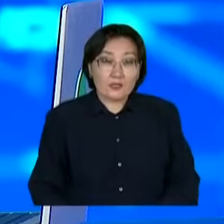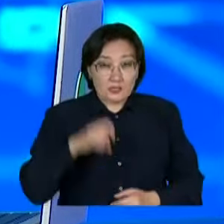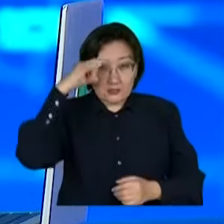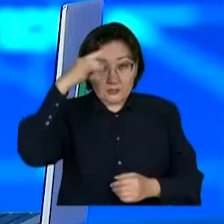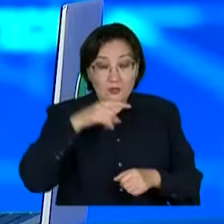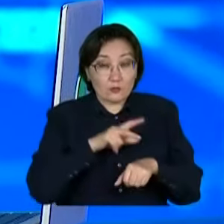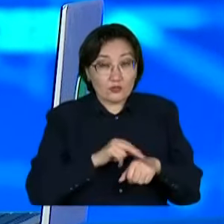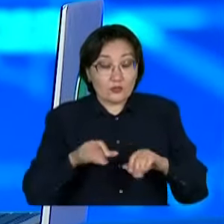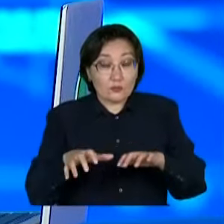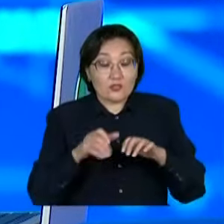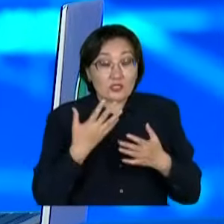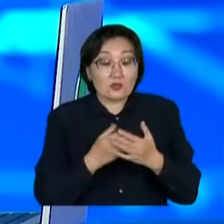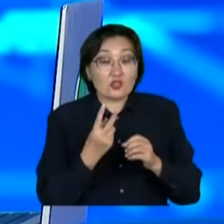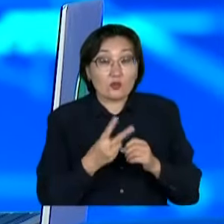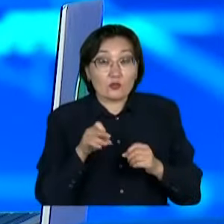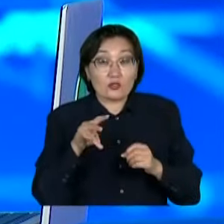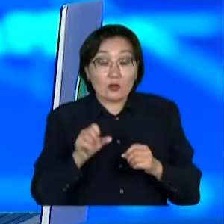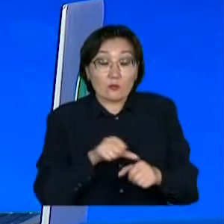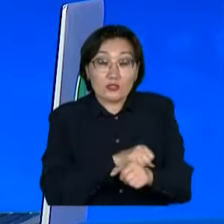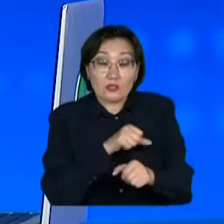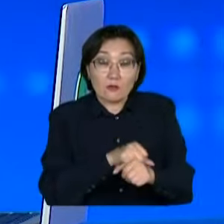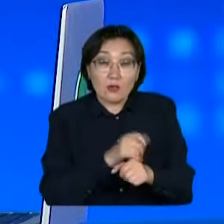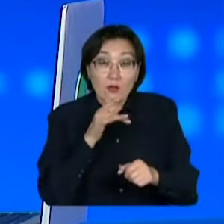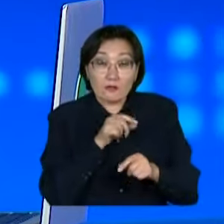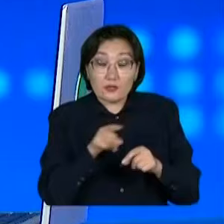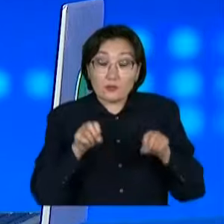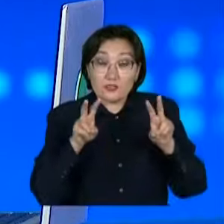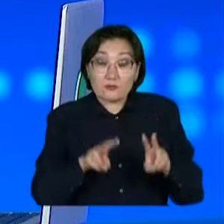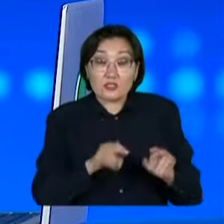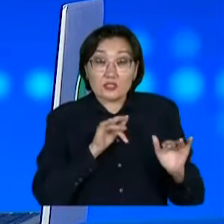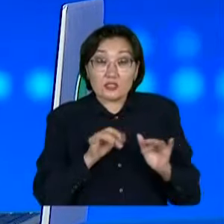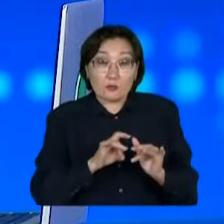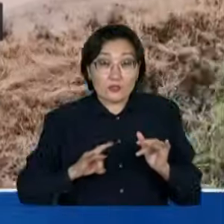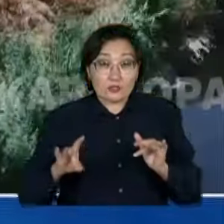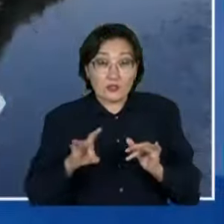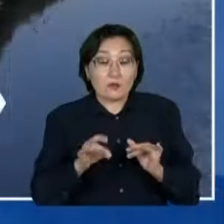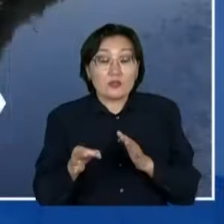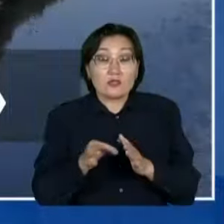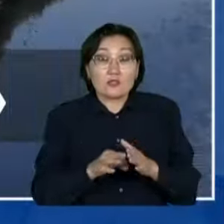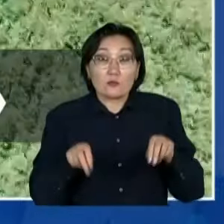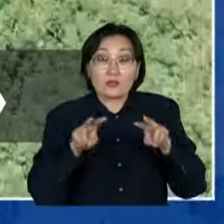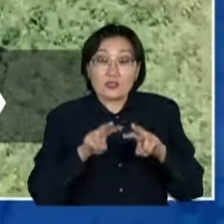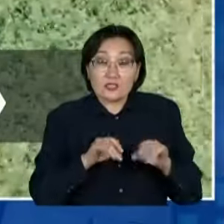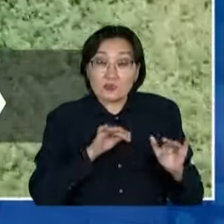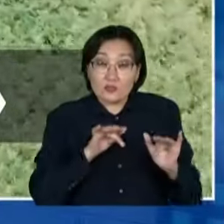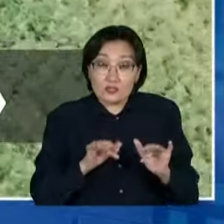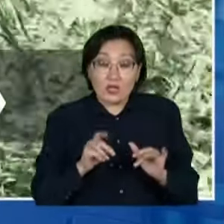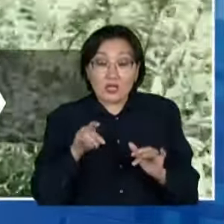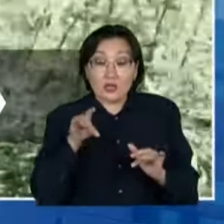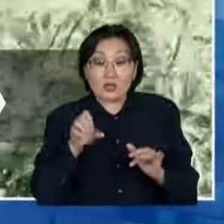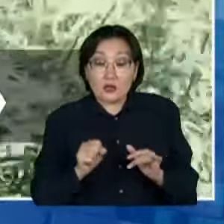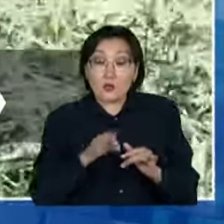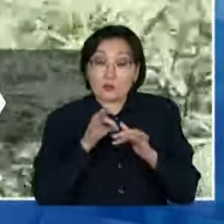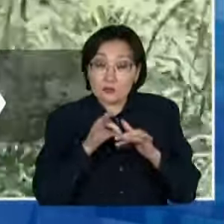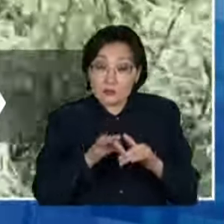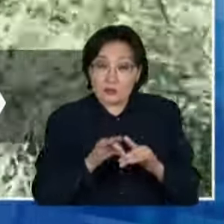Казахстанские полицейские изъяли около 13 тонн наркотиков во время спецоперации. Республиканское оперативно-профилактическое мероприятие «Карасура»